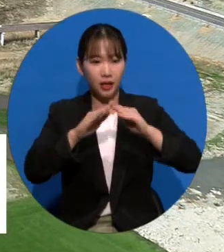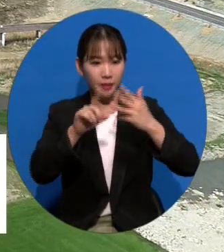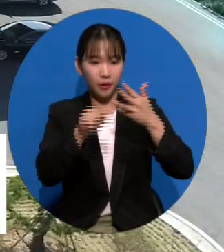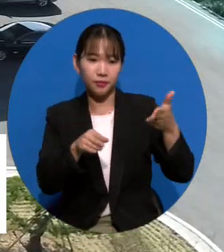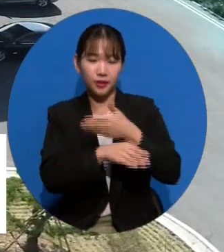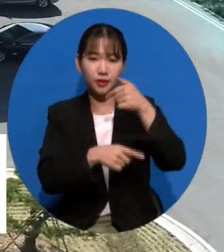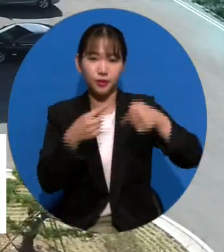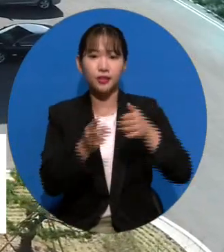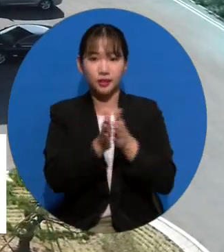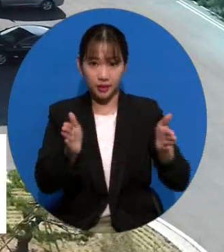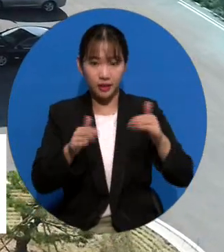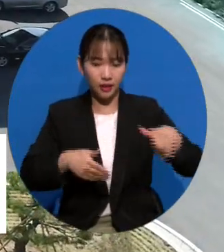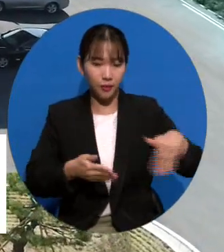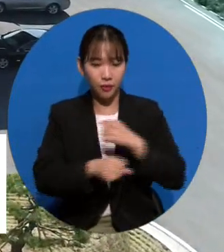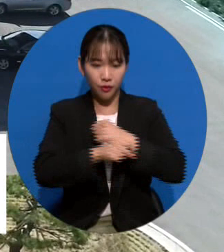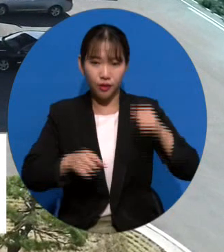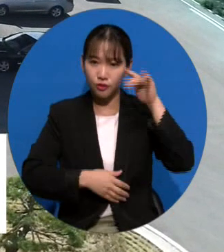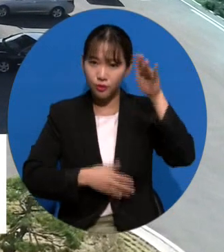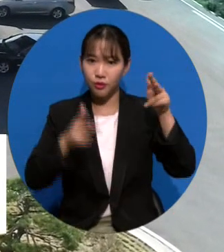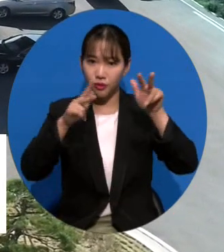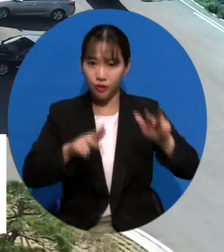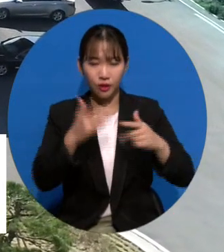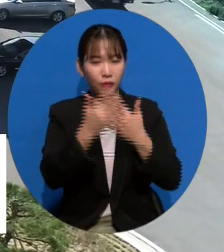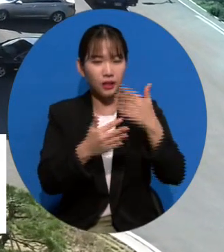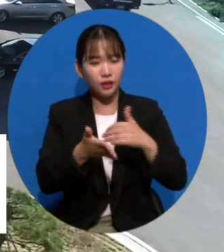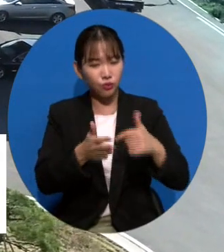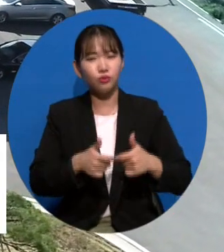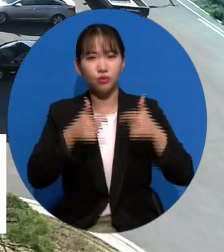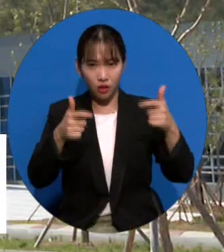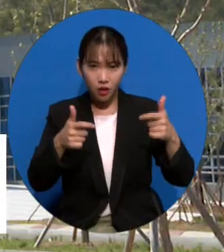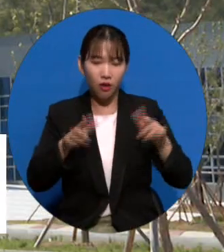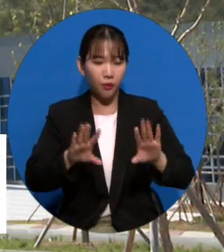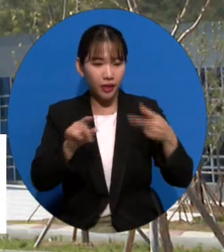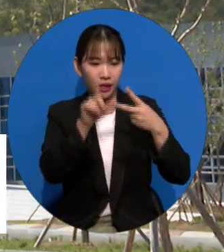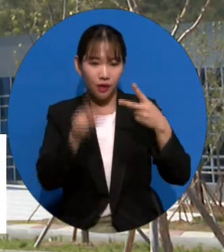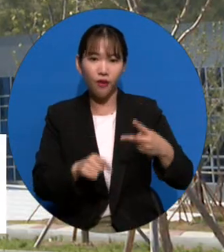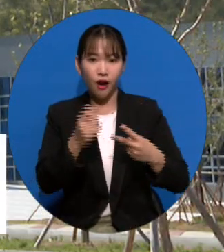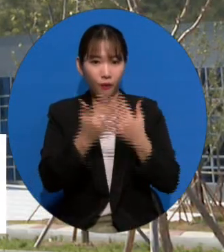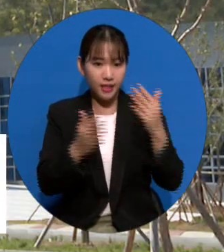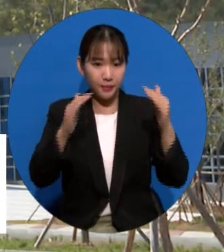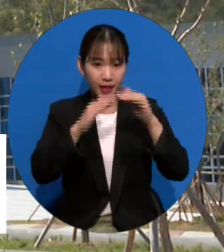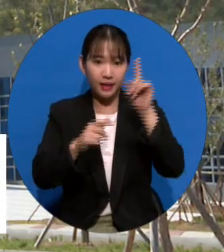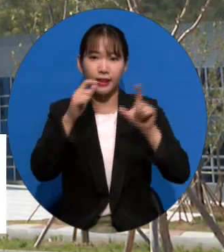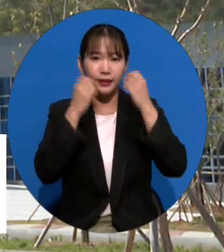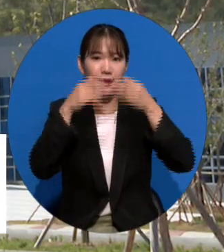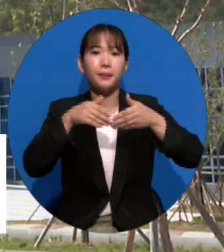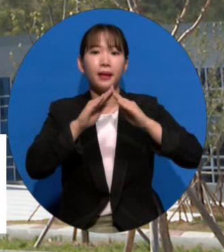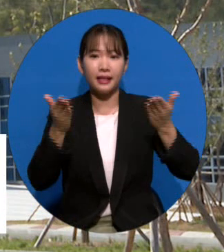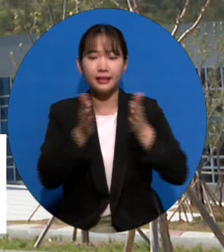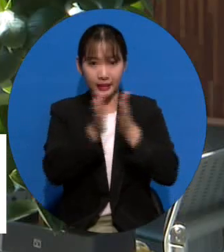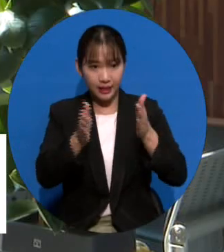운영합니다 남도 광역 추모공원 은 화장 수요가 급증하고 있어 올해 2월 화장로 1개의 증설 공사를 착공 에